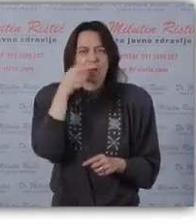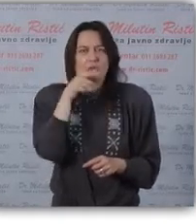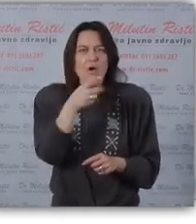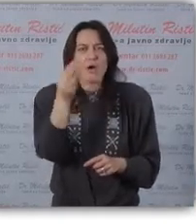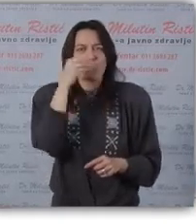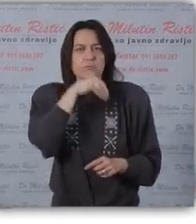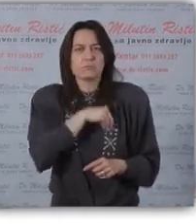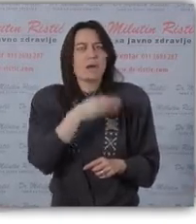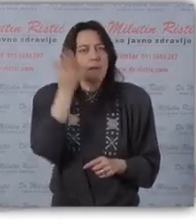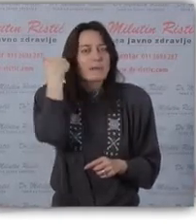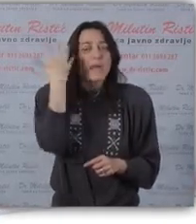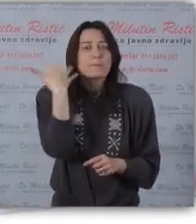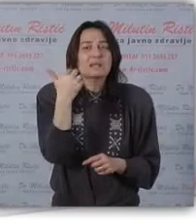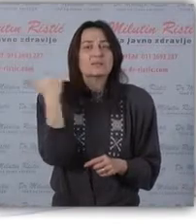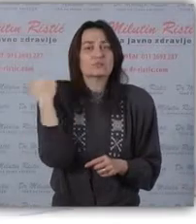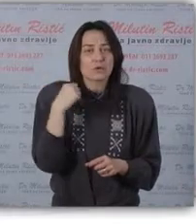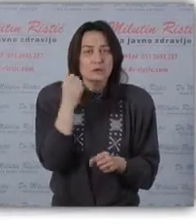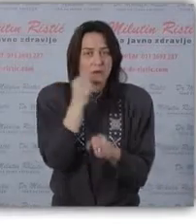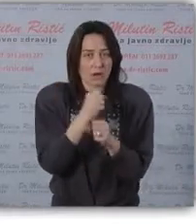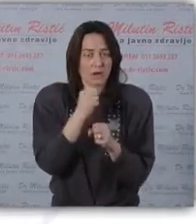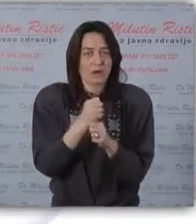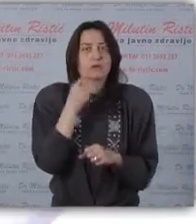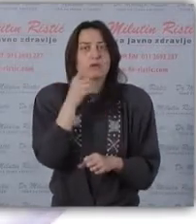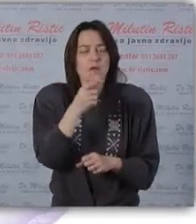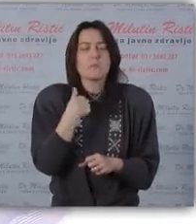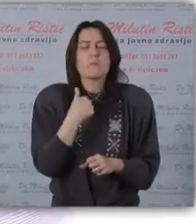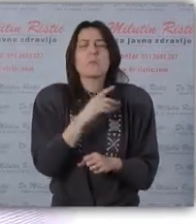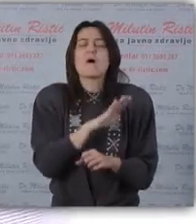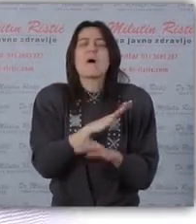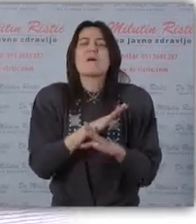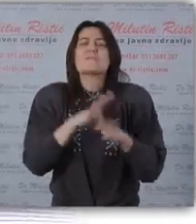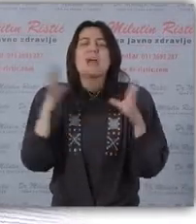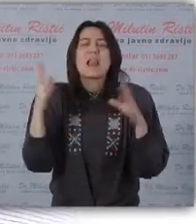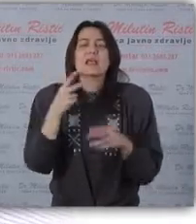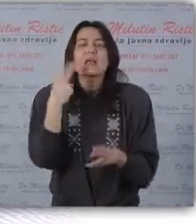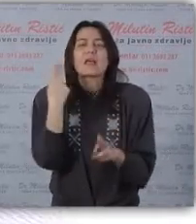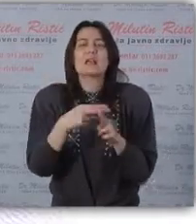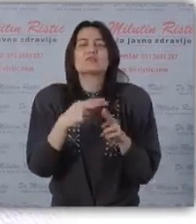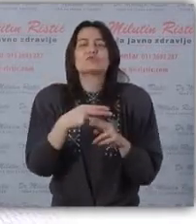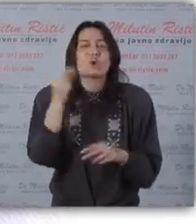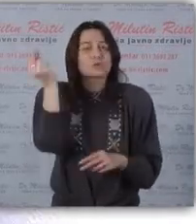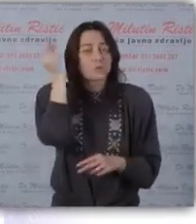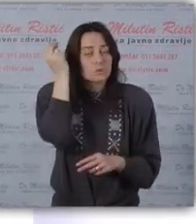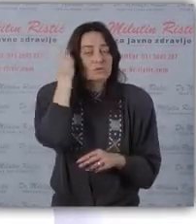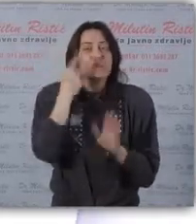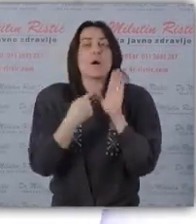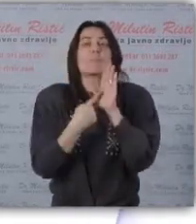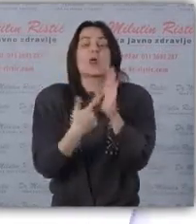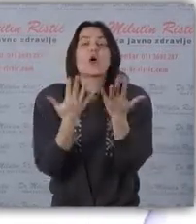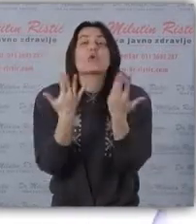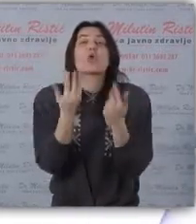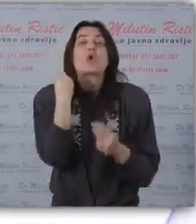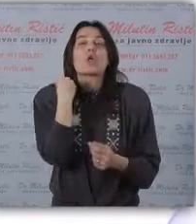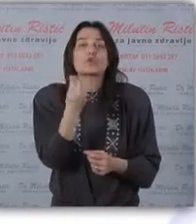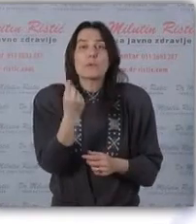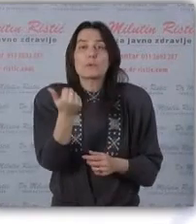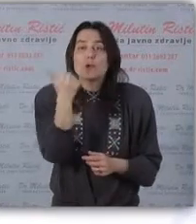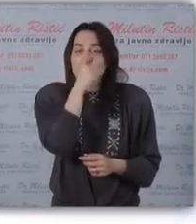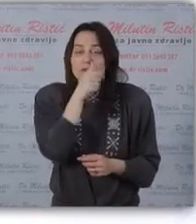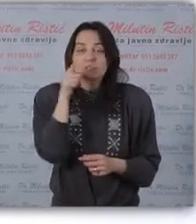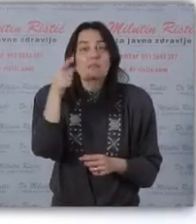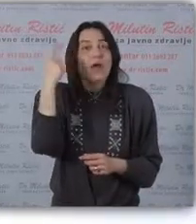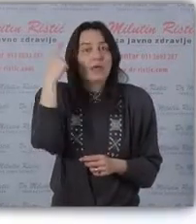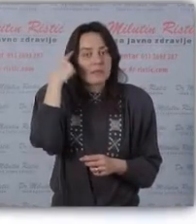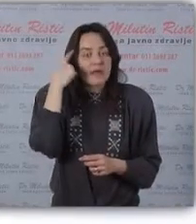takvi pacemakeri ugrađeni su znači pre 50 godina, tako da imamo izuzetno veliko kliničko iskustvo i pokazano je koliko je